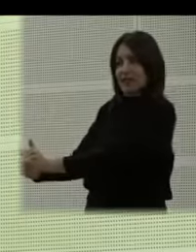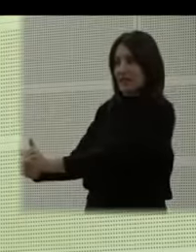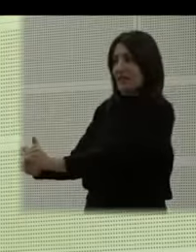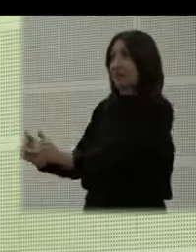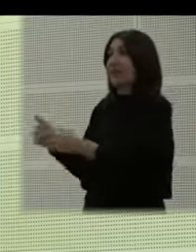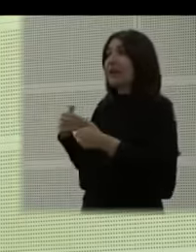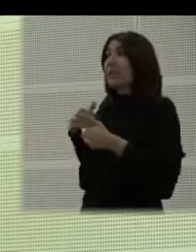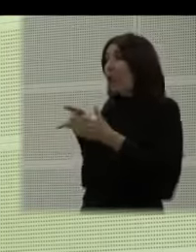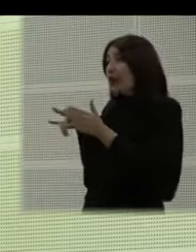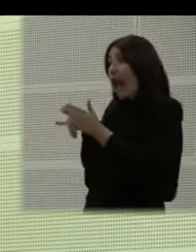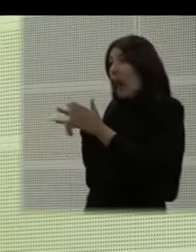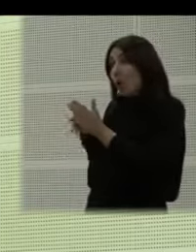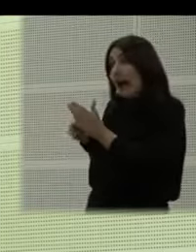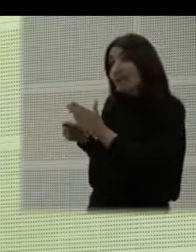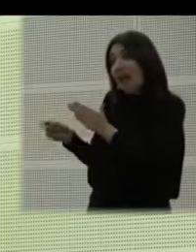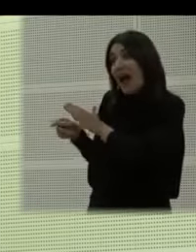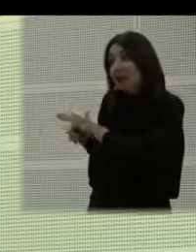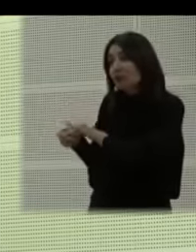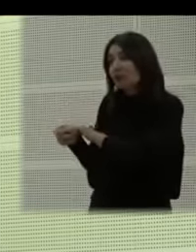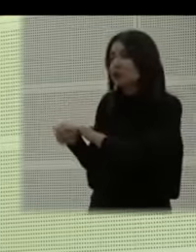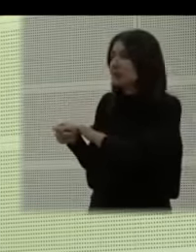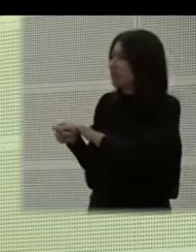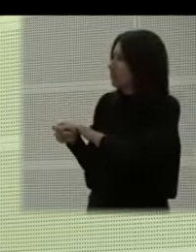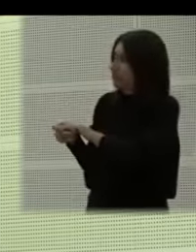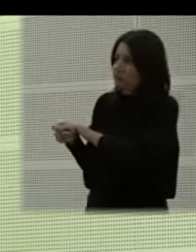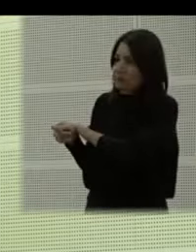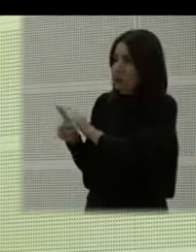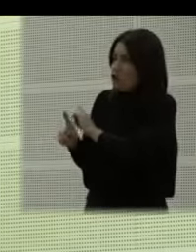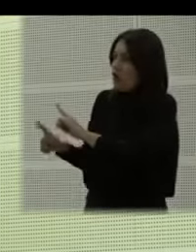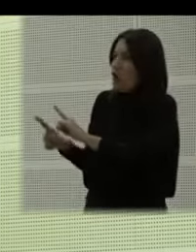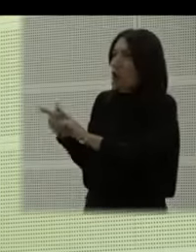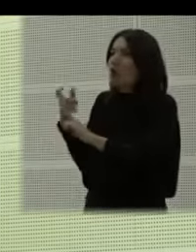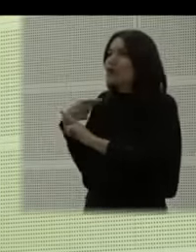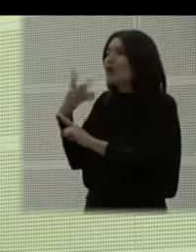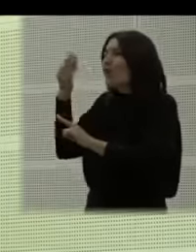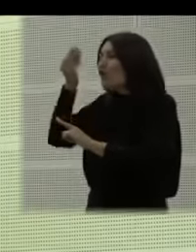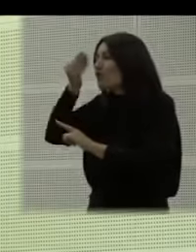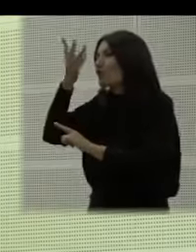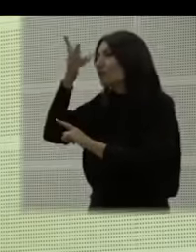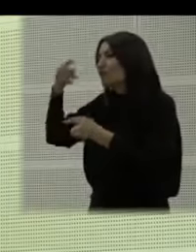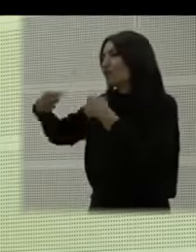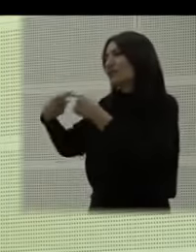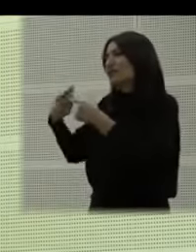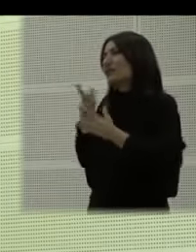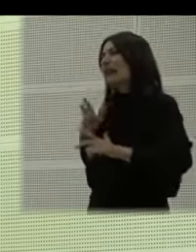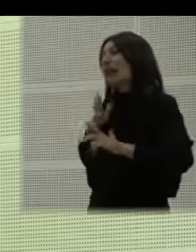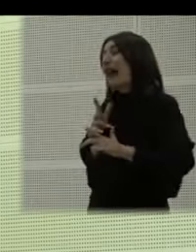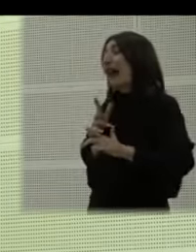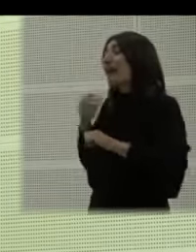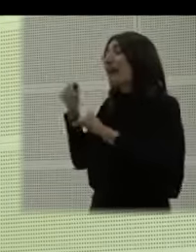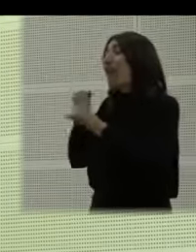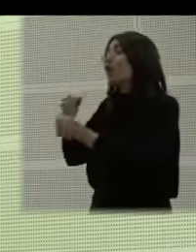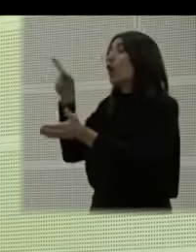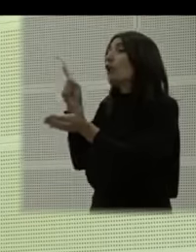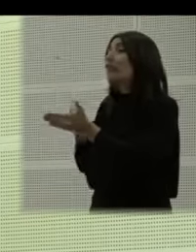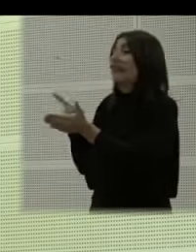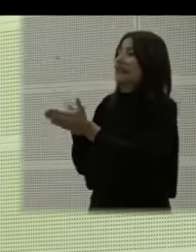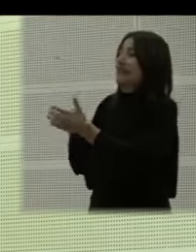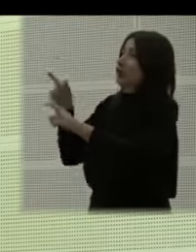Non lo faccio perché voglio continuare a sperare che il lavoro sia un diritto